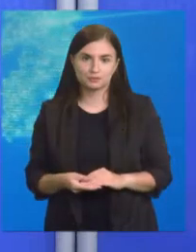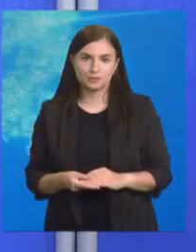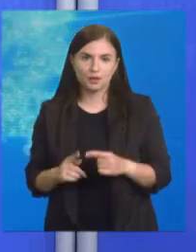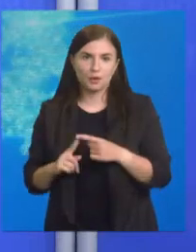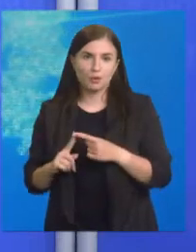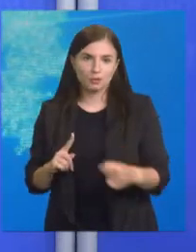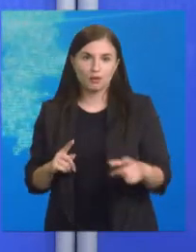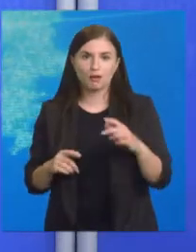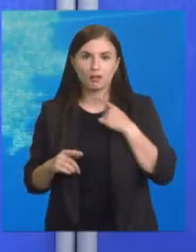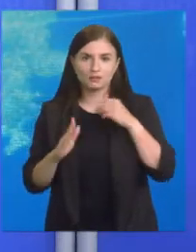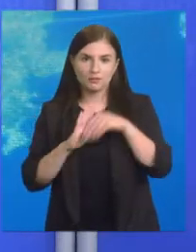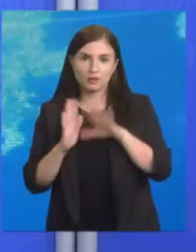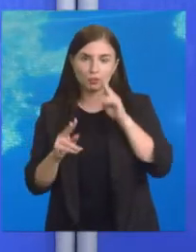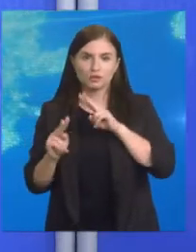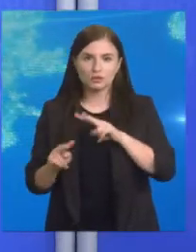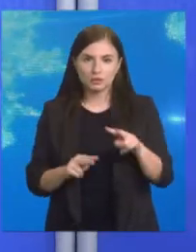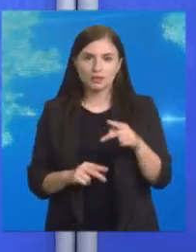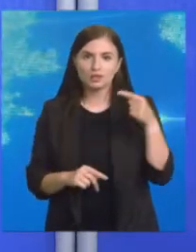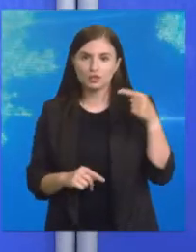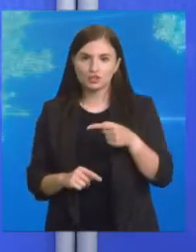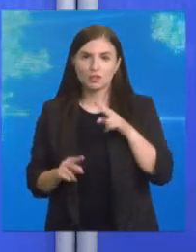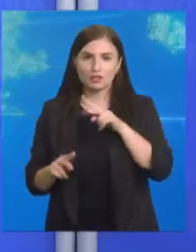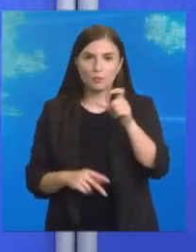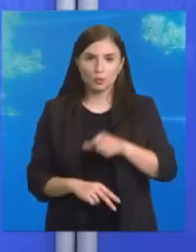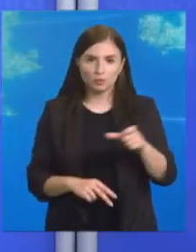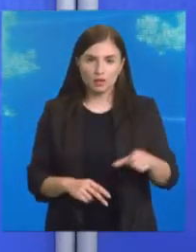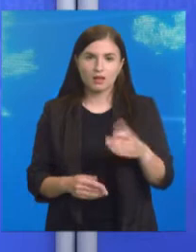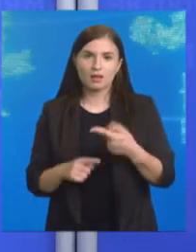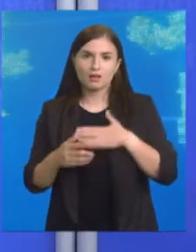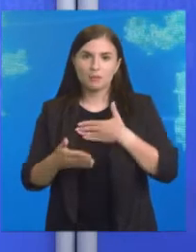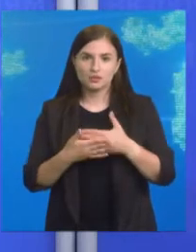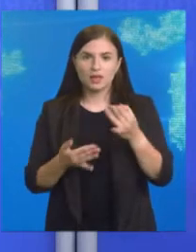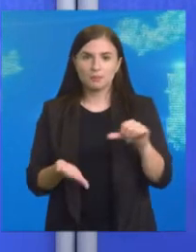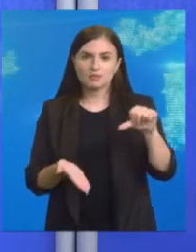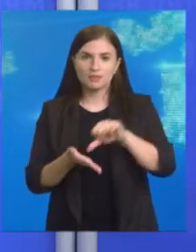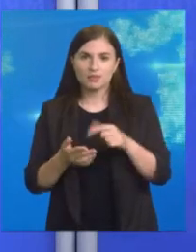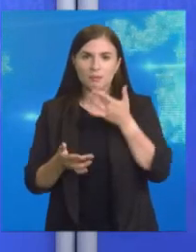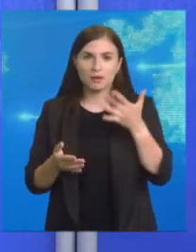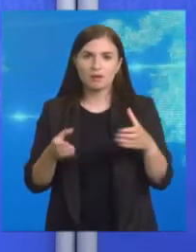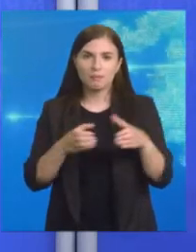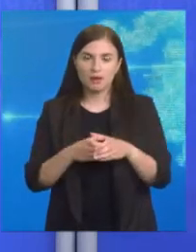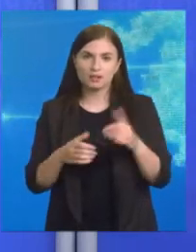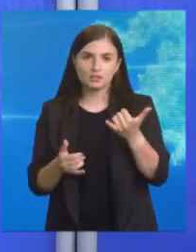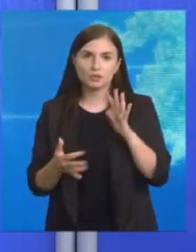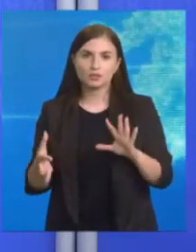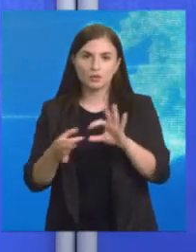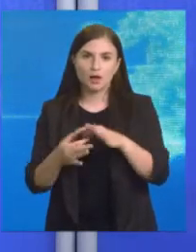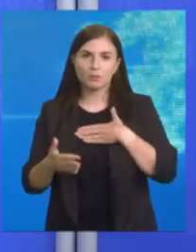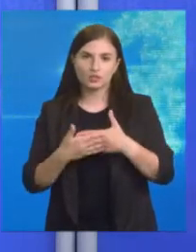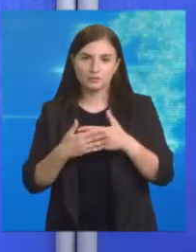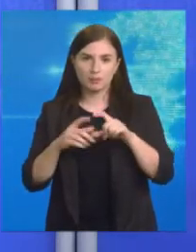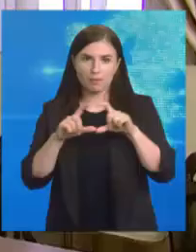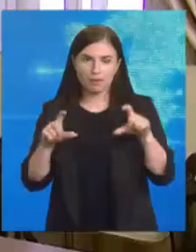За ходом голосования будут следить тысячи наблюдателей, в основном общественники и представители различных партий. Сегодня одна из них заключила с Общественной палатой